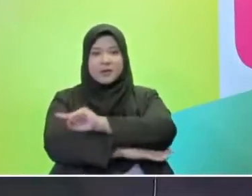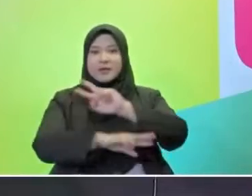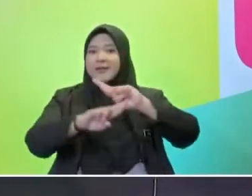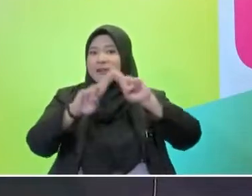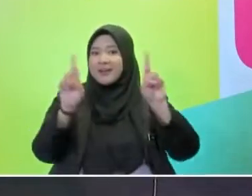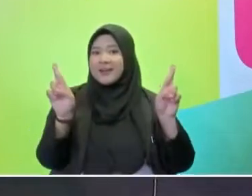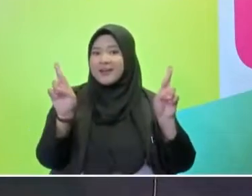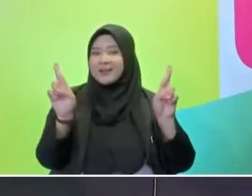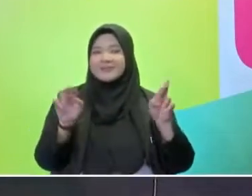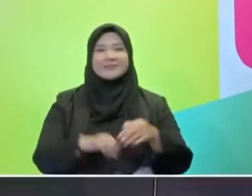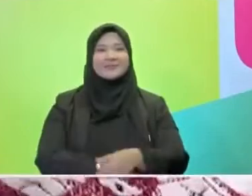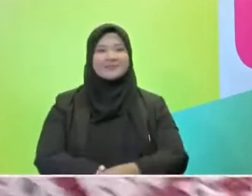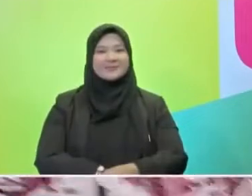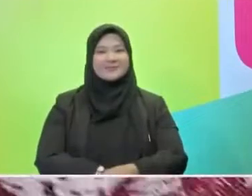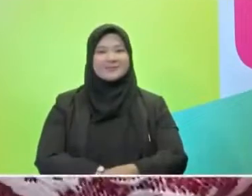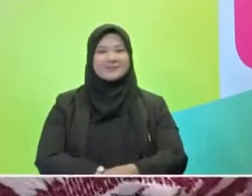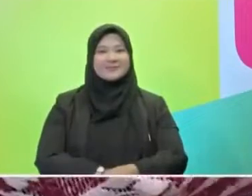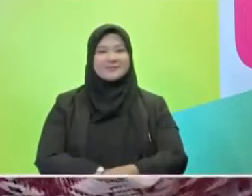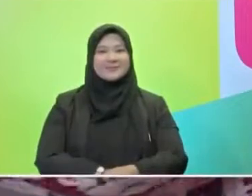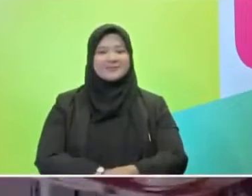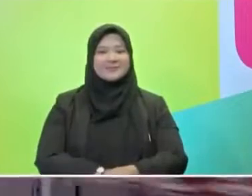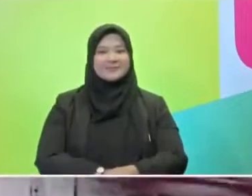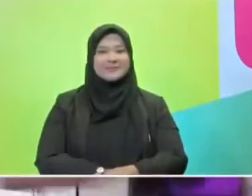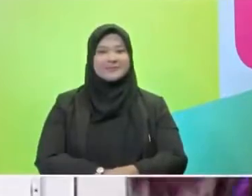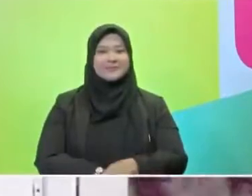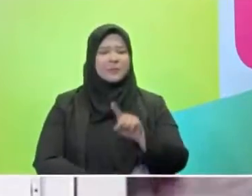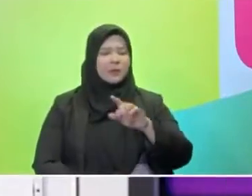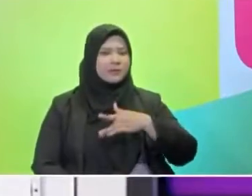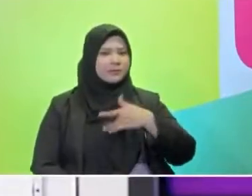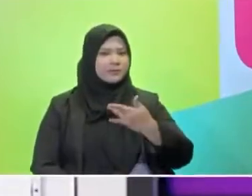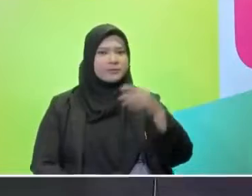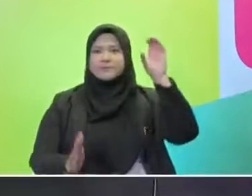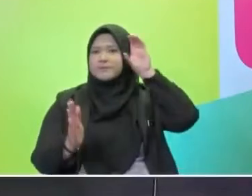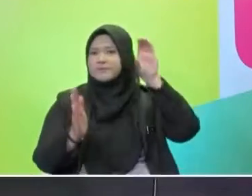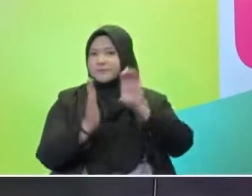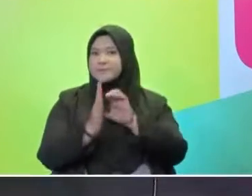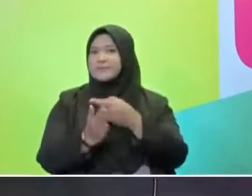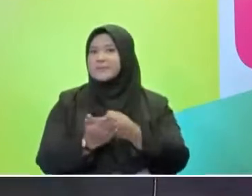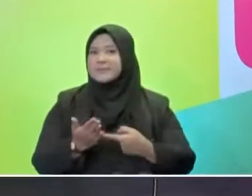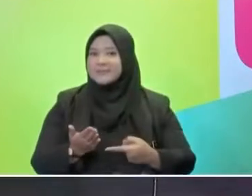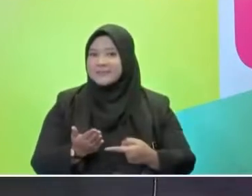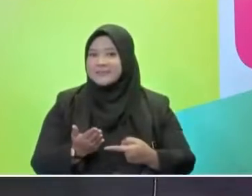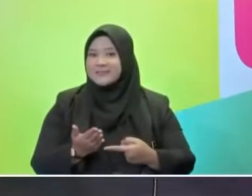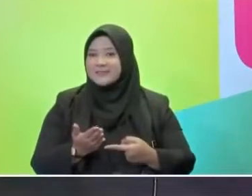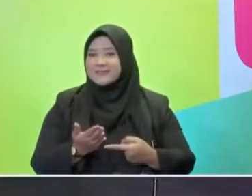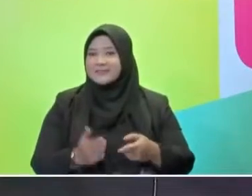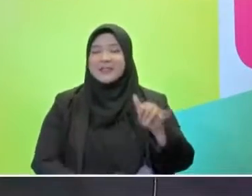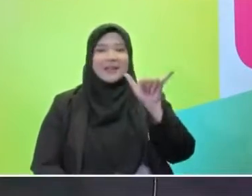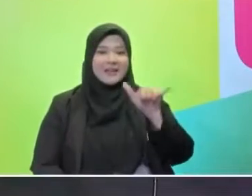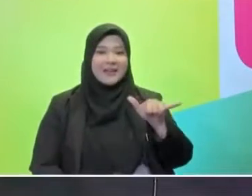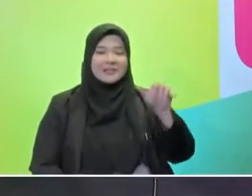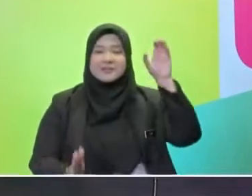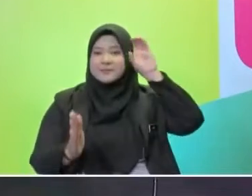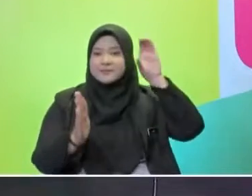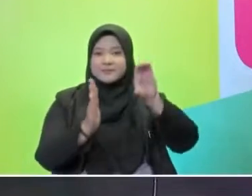Nama Hari Raya Aidilfitri. Baik. Kemudian, gambar ni